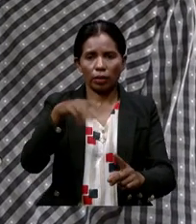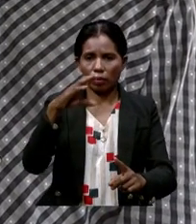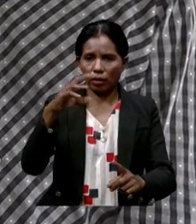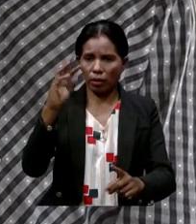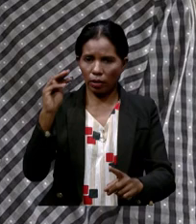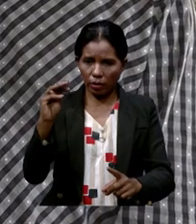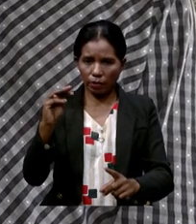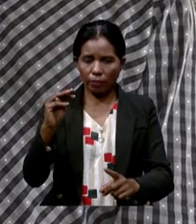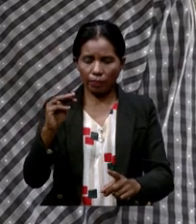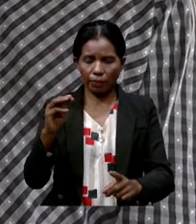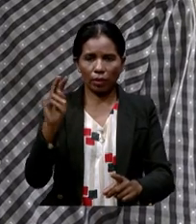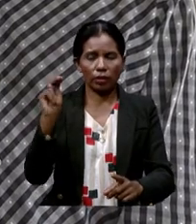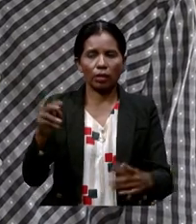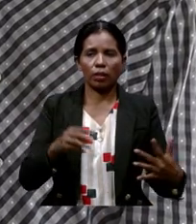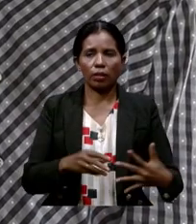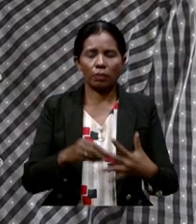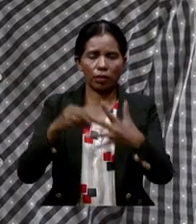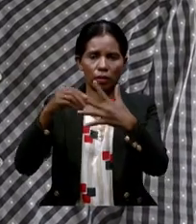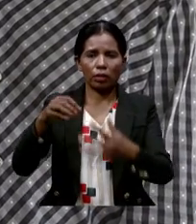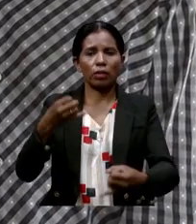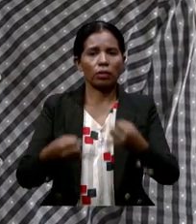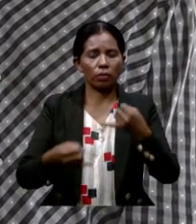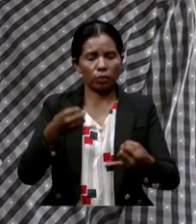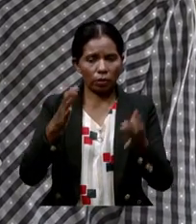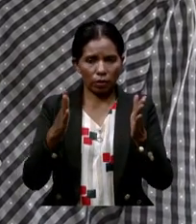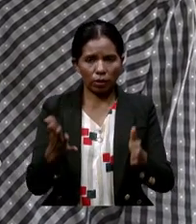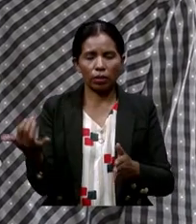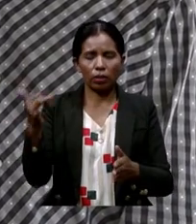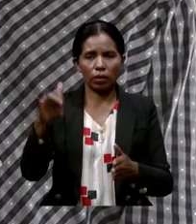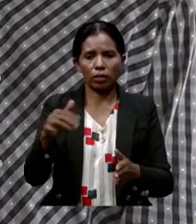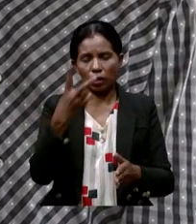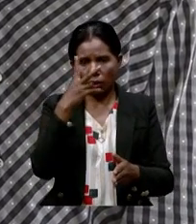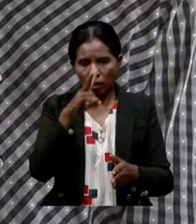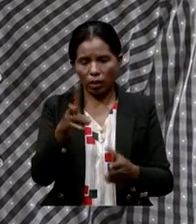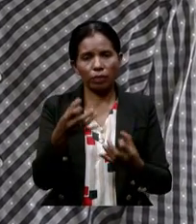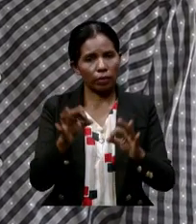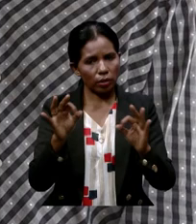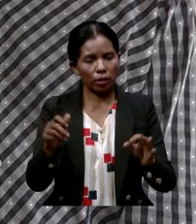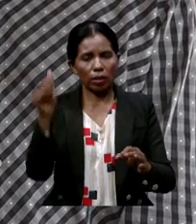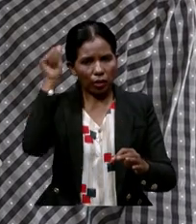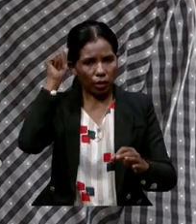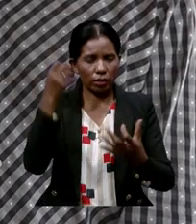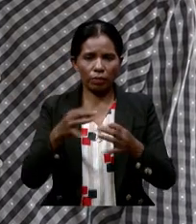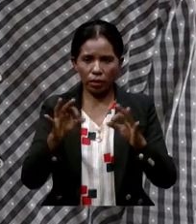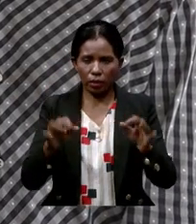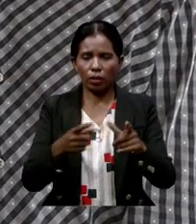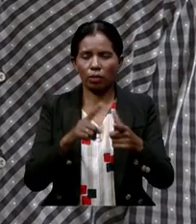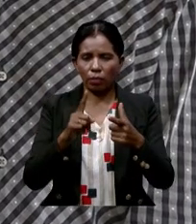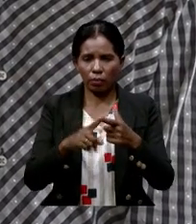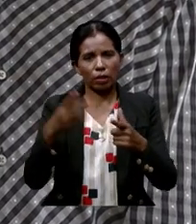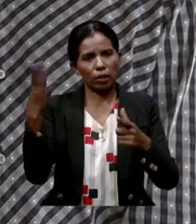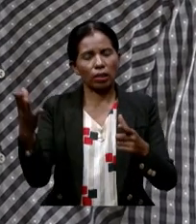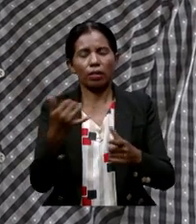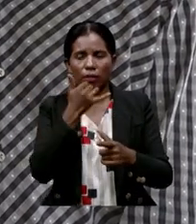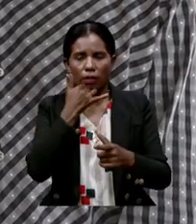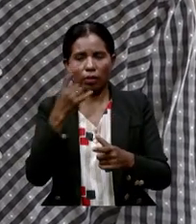ya spesialista ka jurita sira sira hari ona analisa ona ida poisi ya puntus balu neba